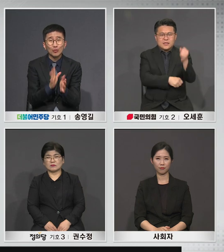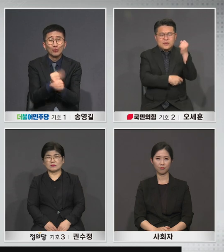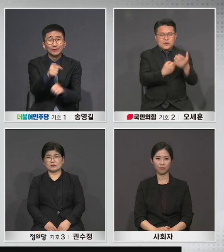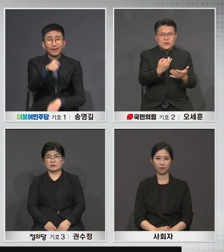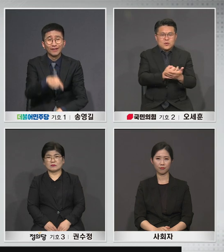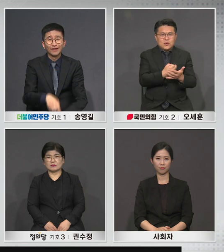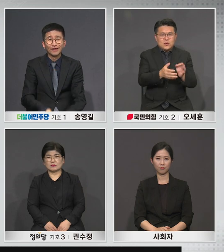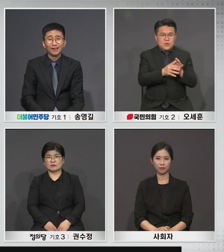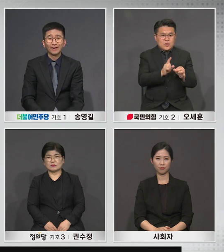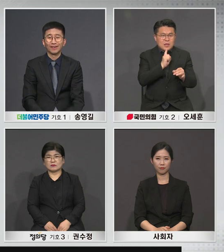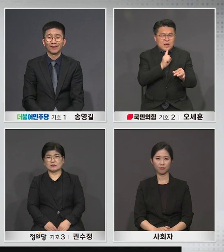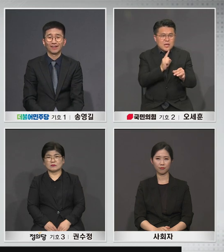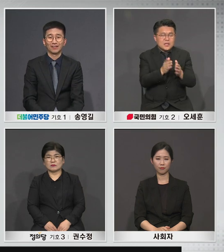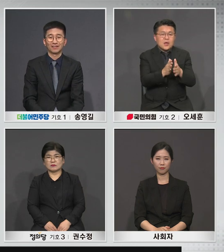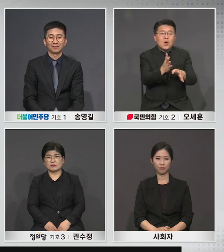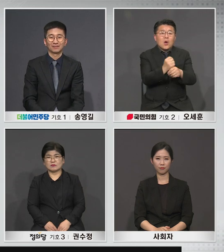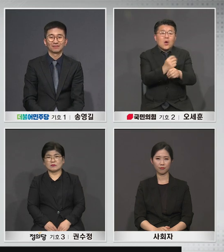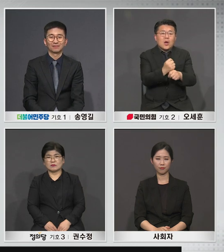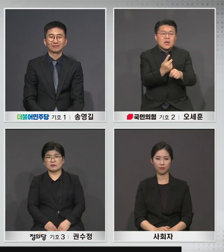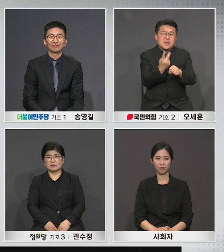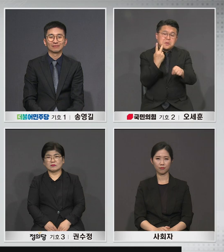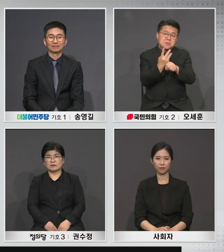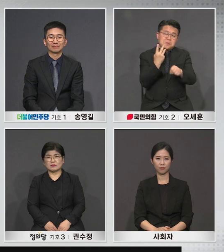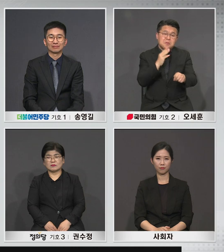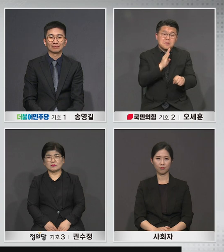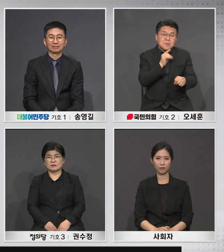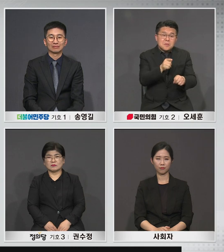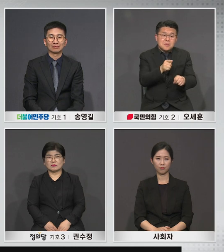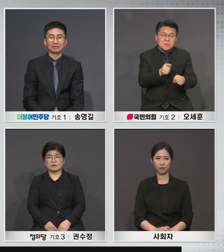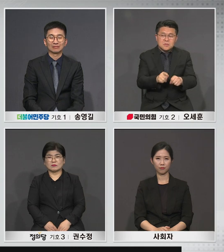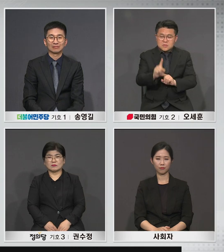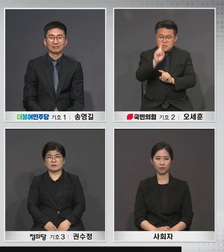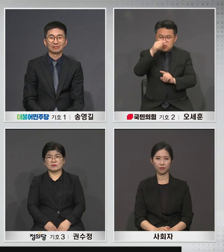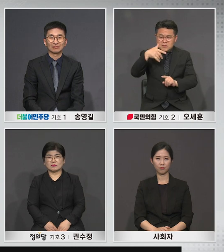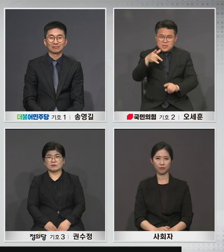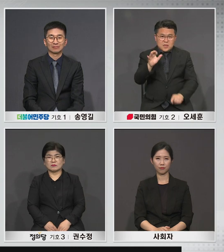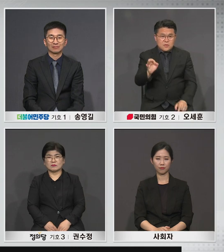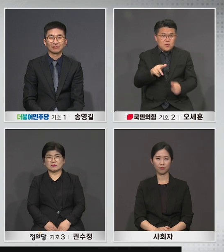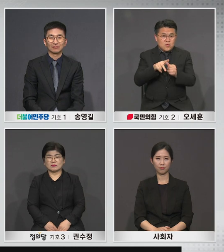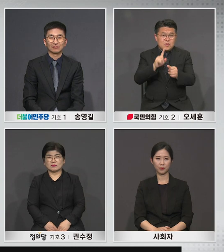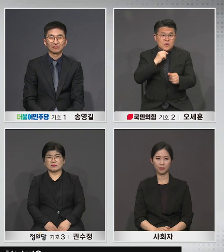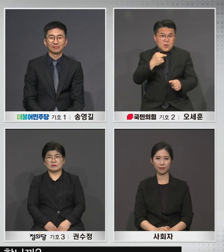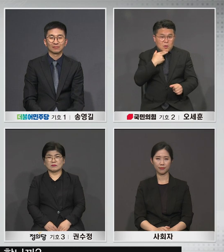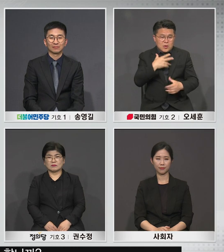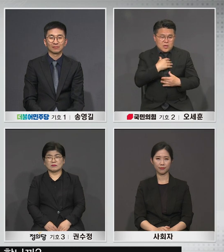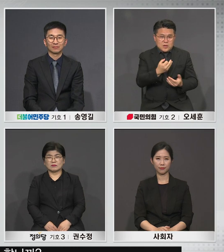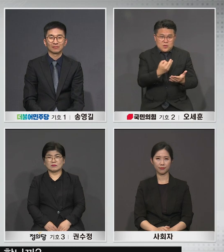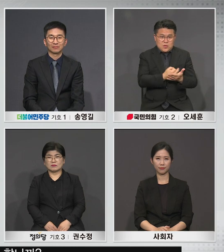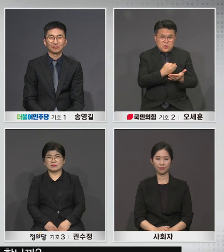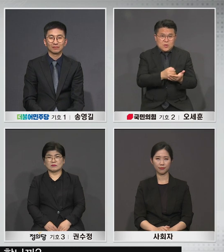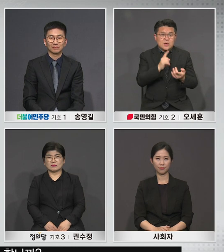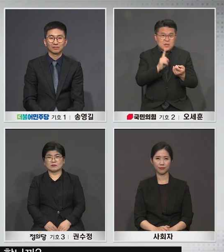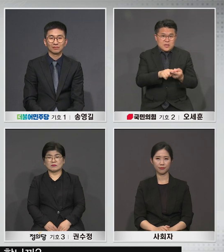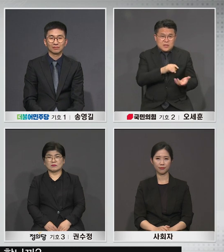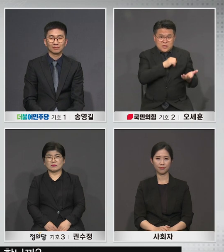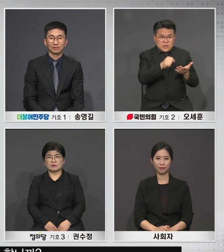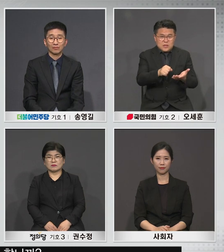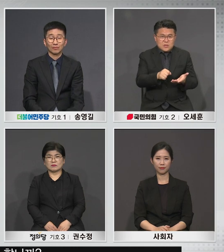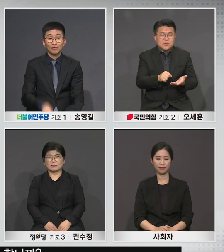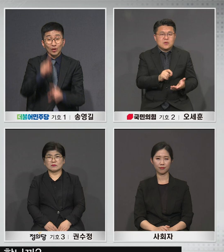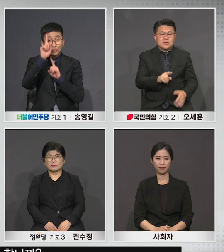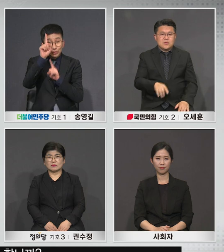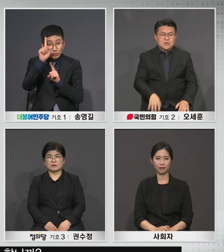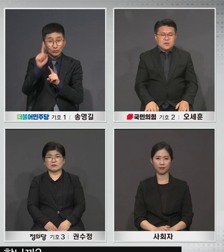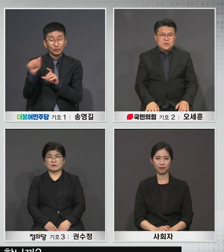게 2, 3년밖에 안 되지 않았습니까? 기본소득을 이재명 후보가 주장하지 않았다면 안심소득을 이렇게 들고 나와서. 이재명을